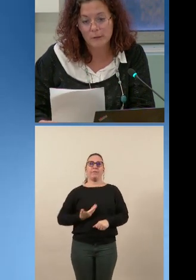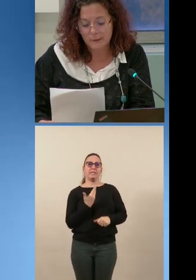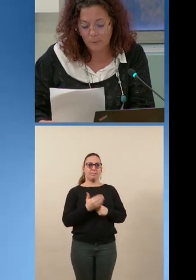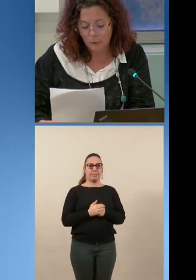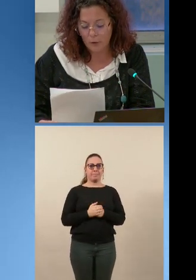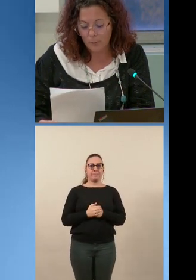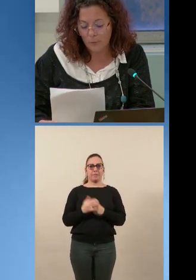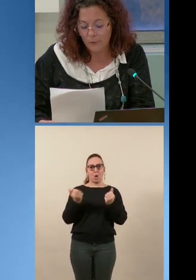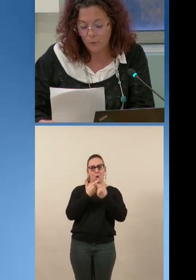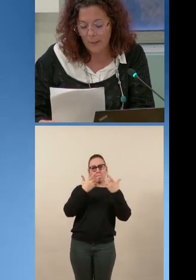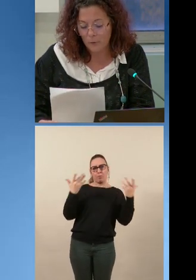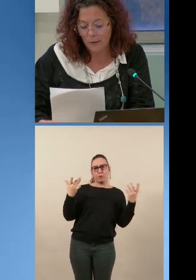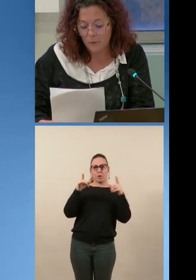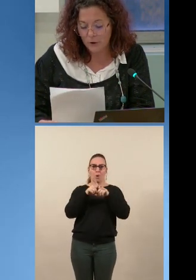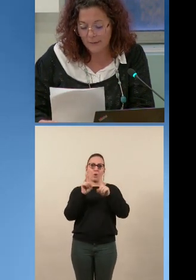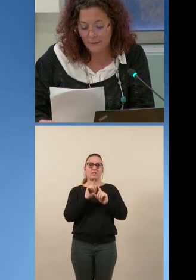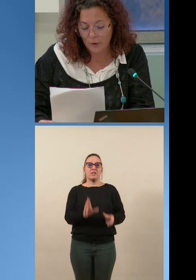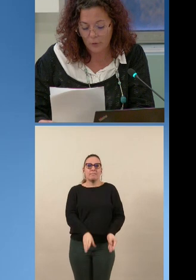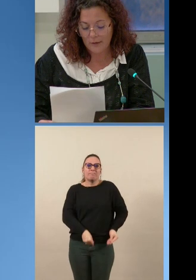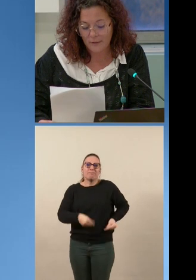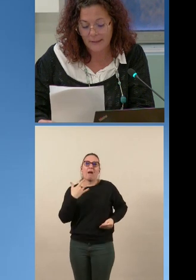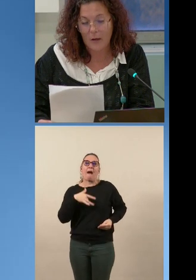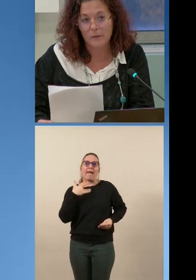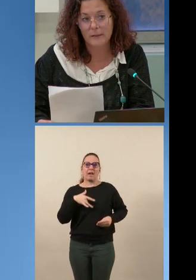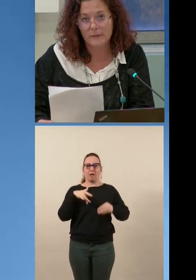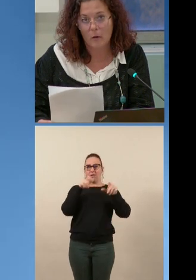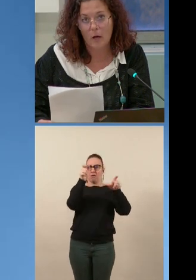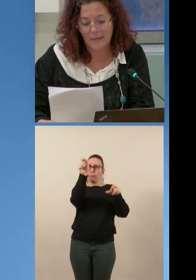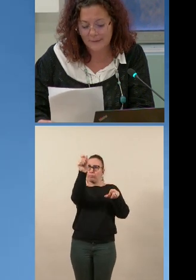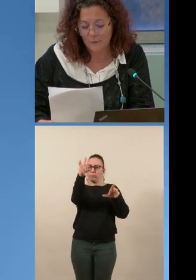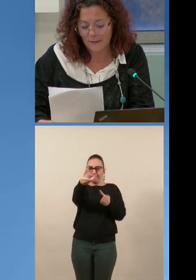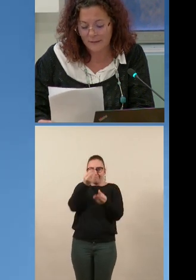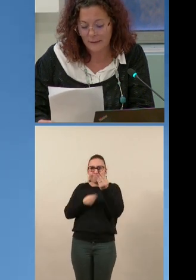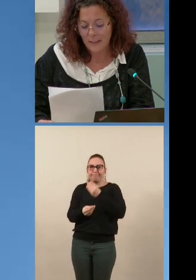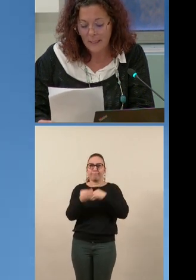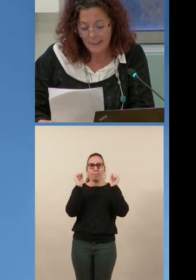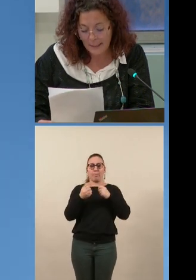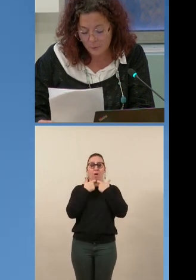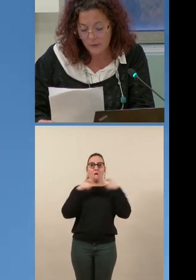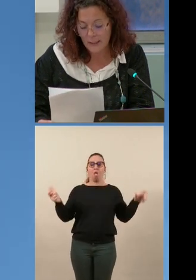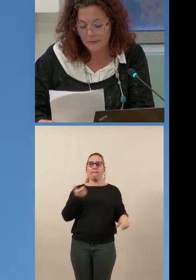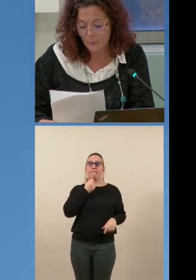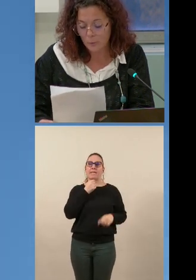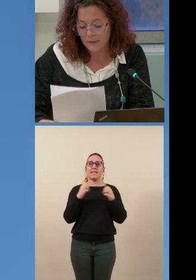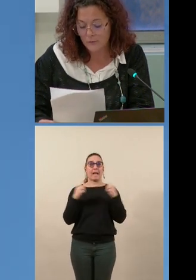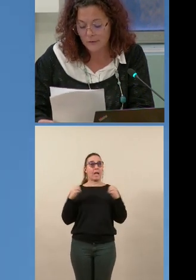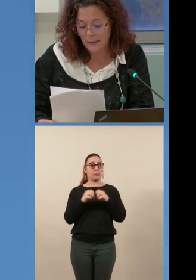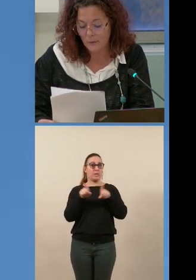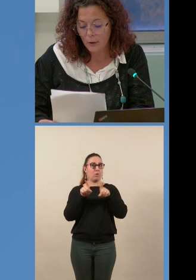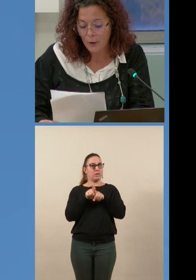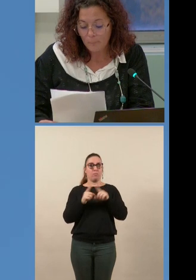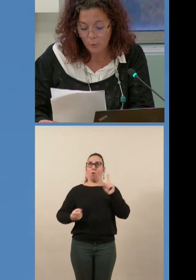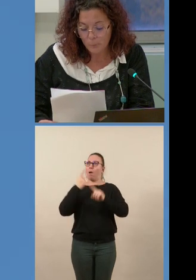plusieurs distributeurs de protection périodique dans chaque secteur de la ville garantissant un accès facile et gratuit à ces produits